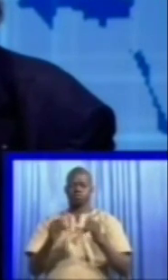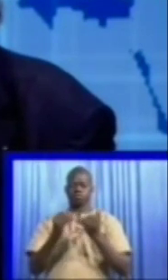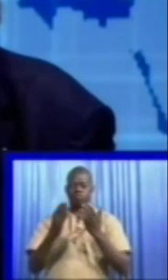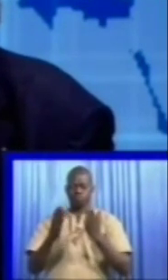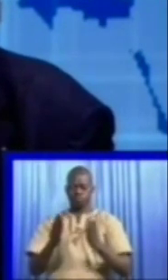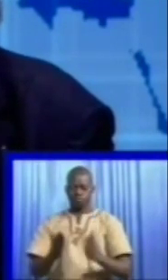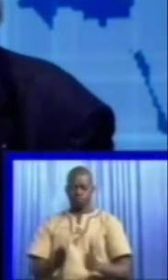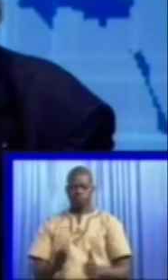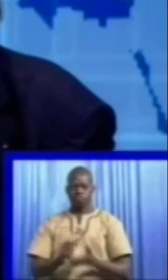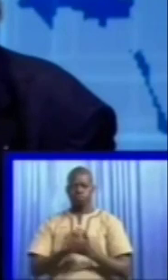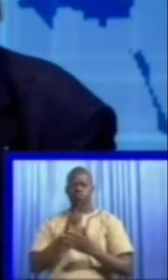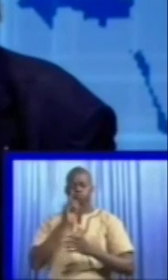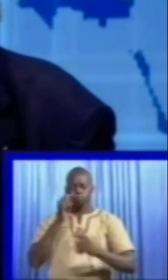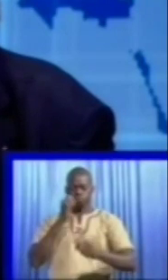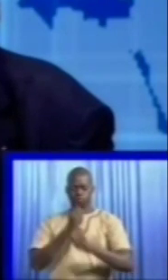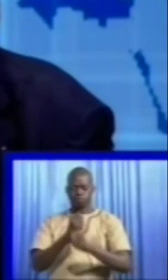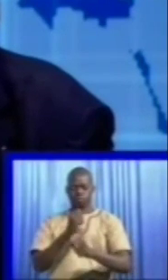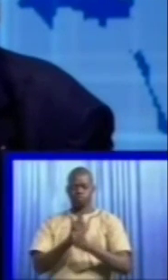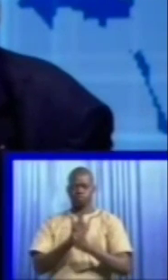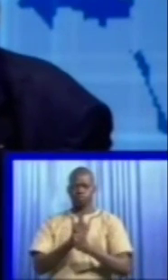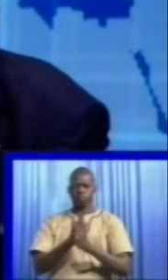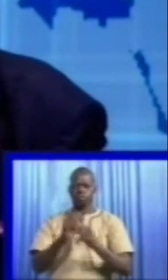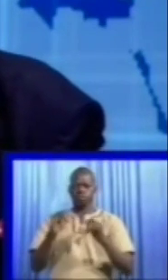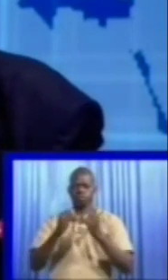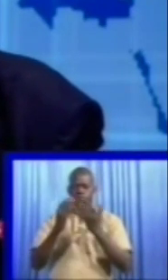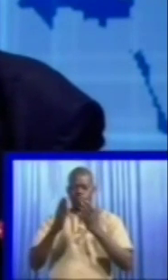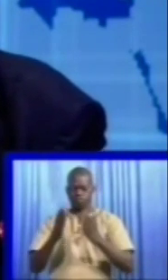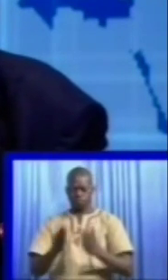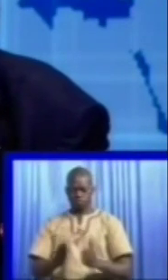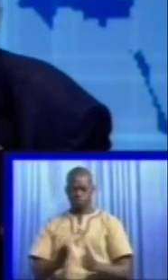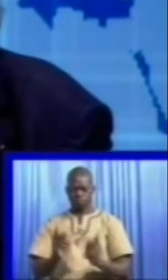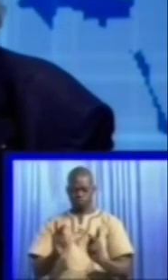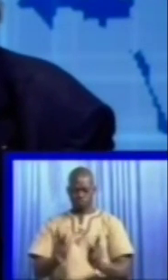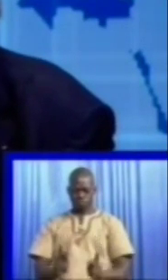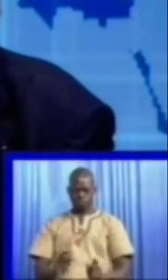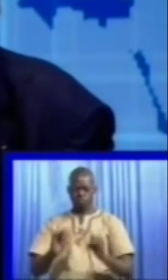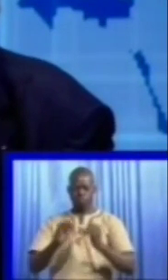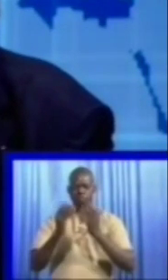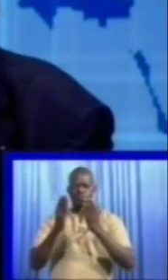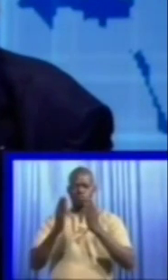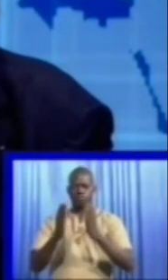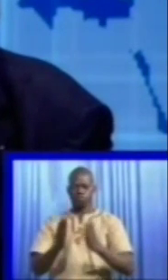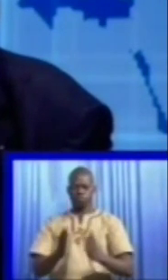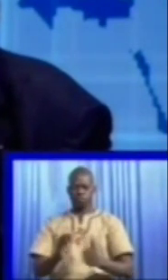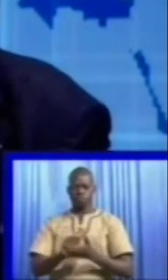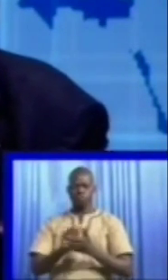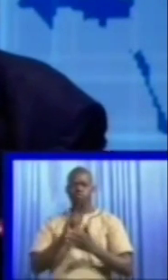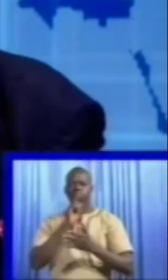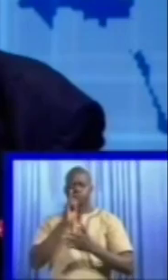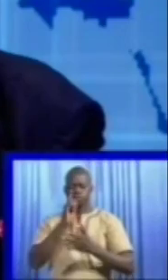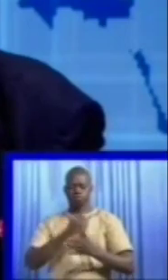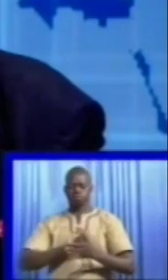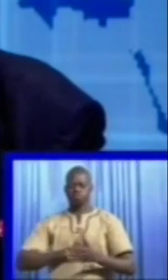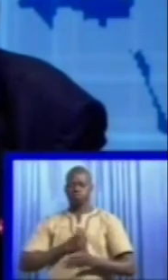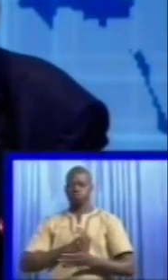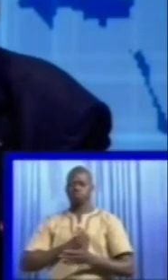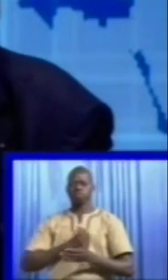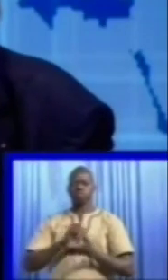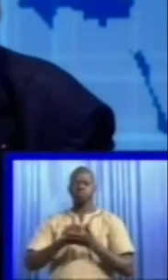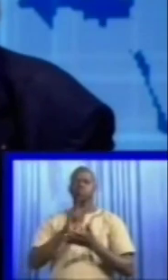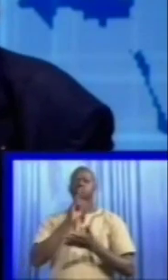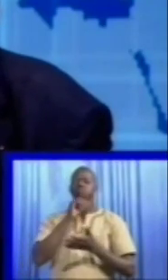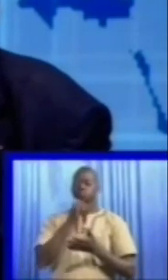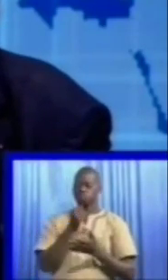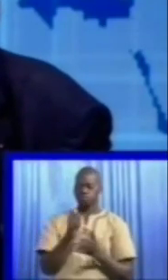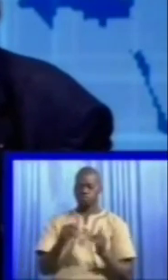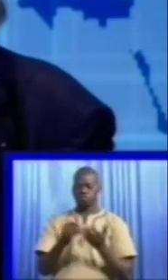Journalisme, c'est un métier. Le journaliste, le citoyen journaliste, je suis désolé, ce n'est pas un journaliste. Il